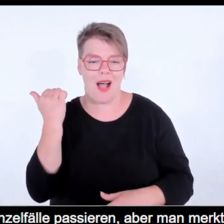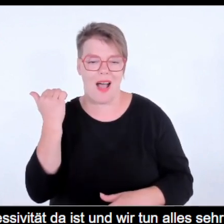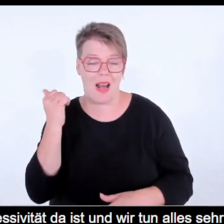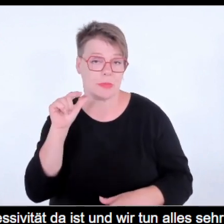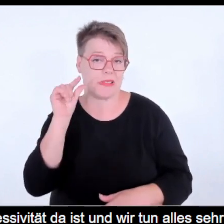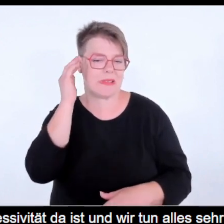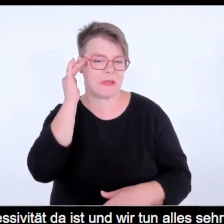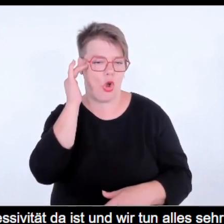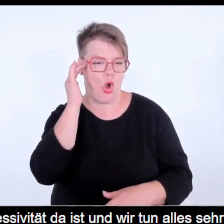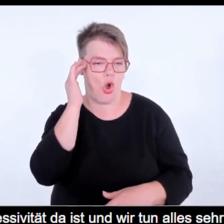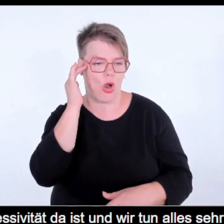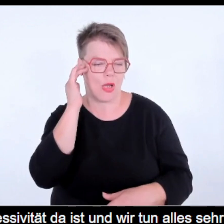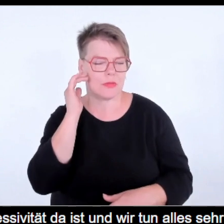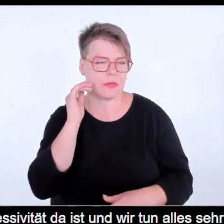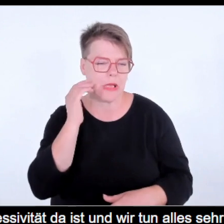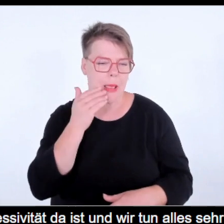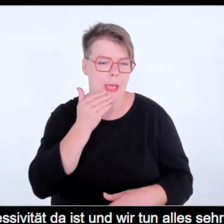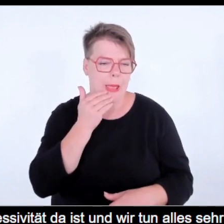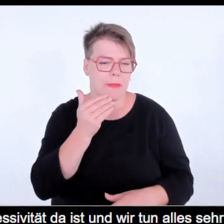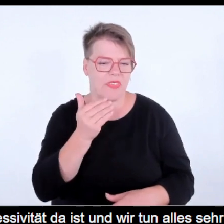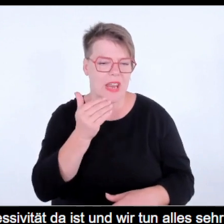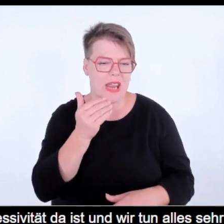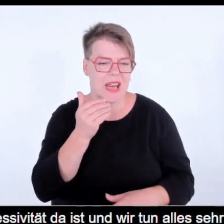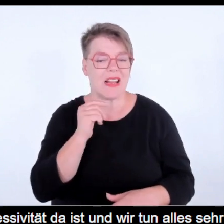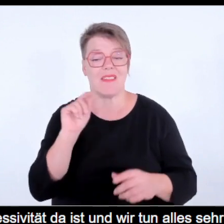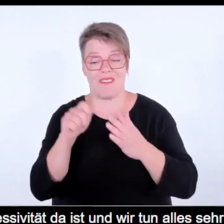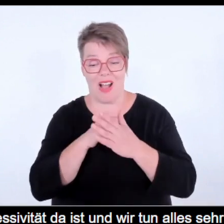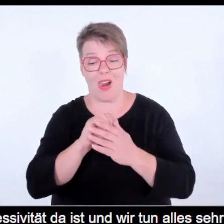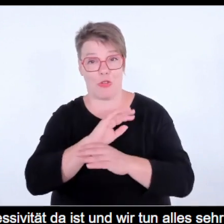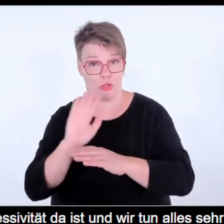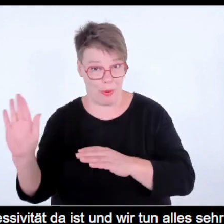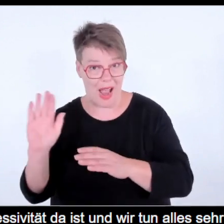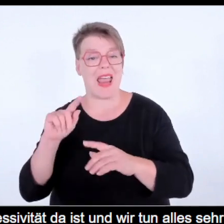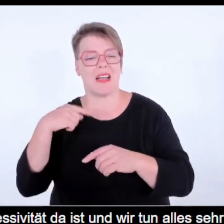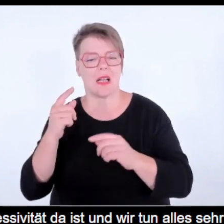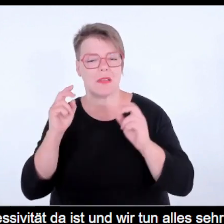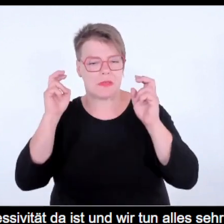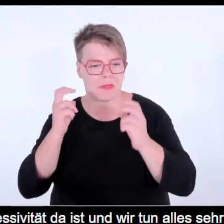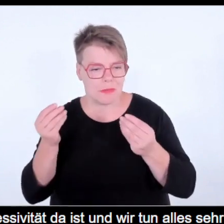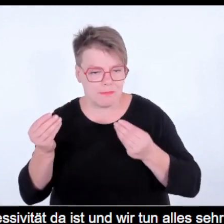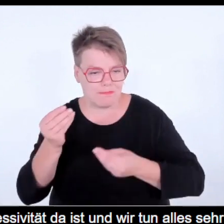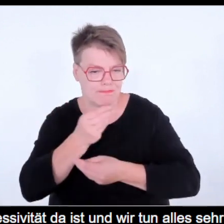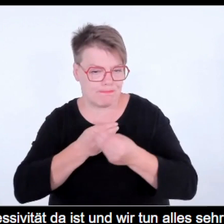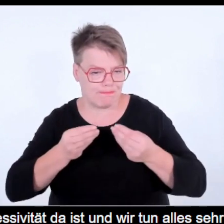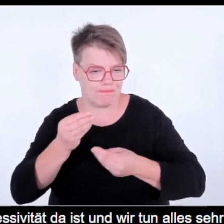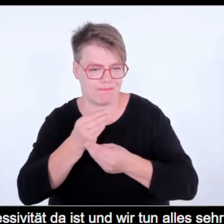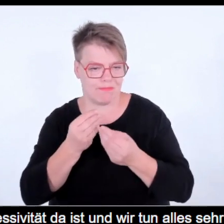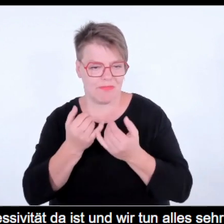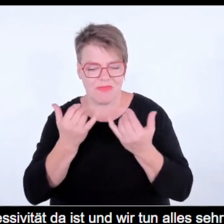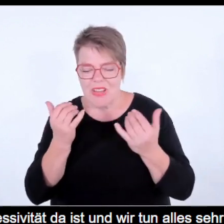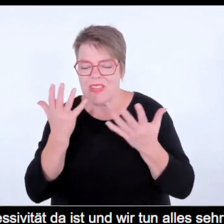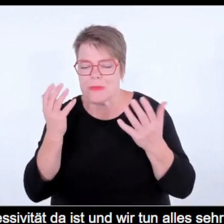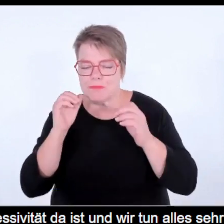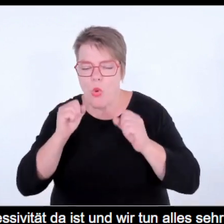was kann man, kann man denn Dinge auch entwickeln, dass wir hier wieder einen Umgang insgesamt